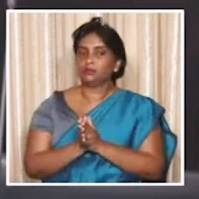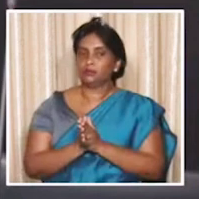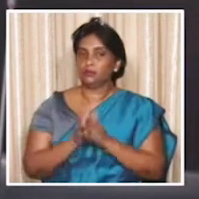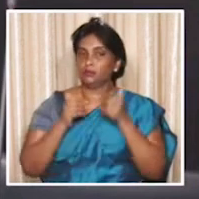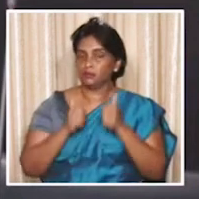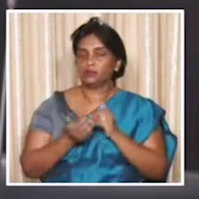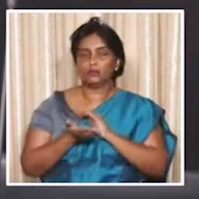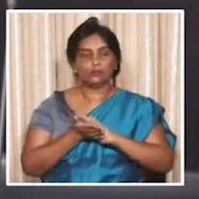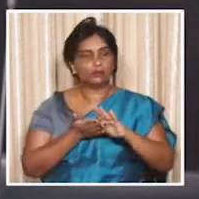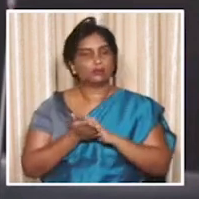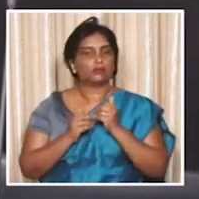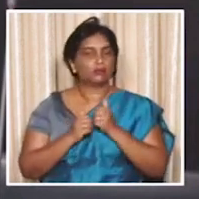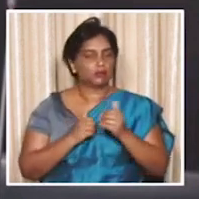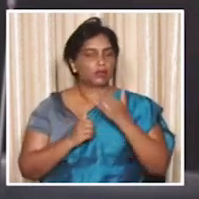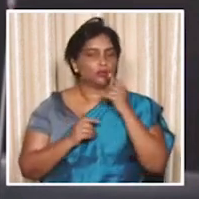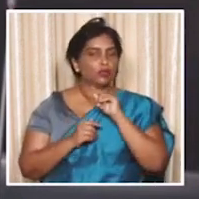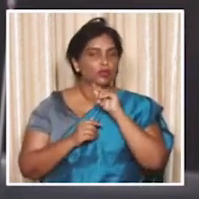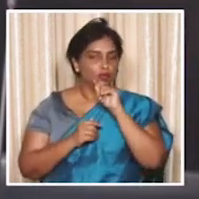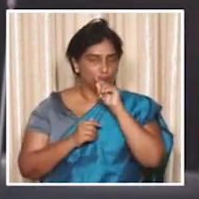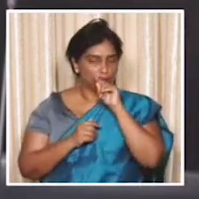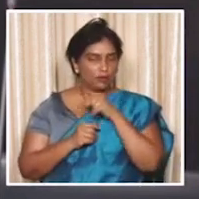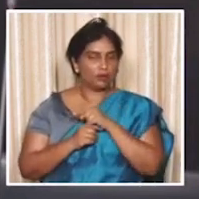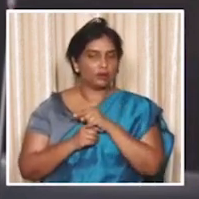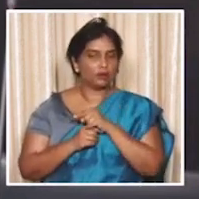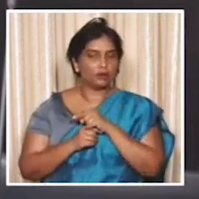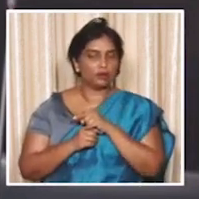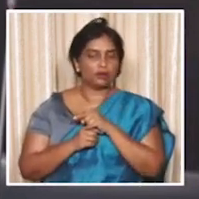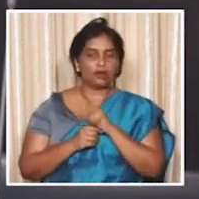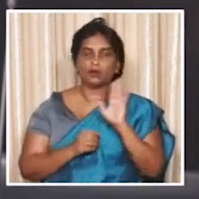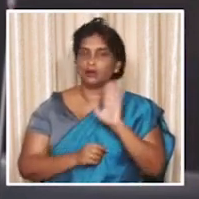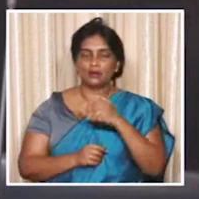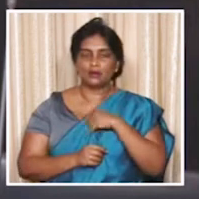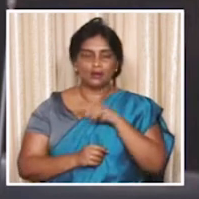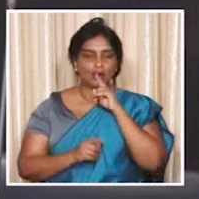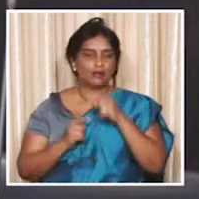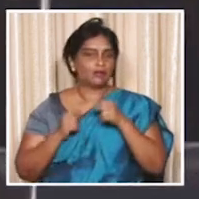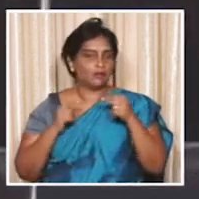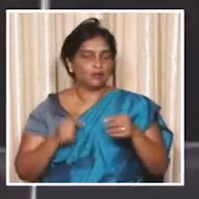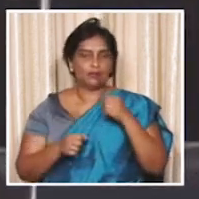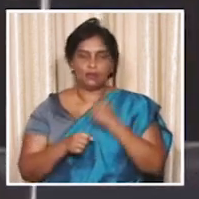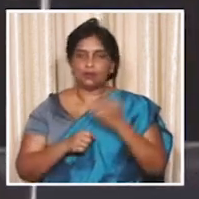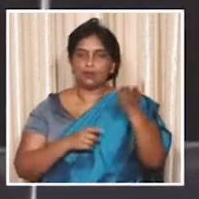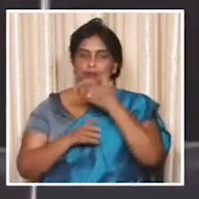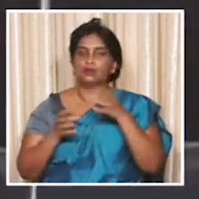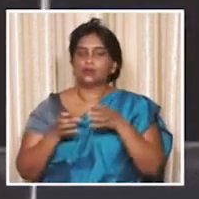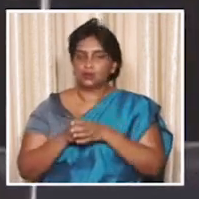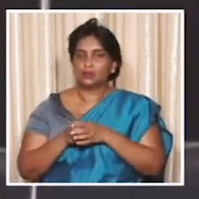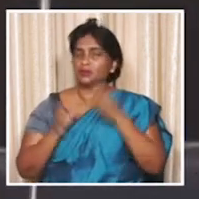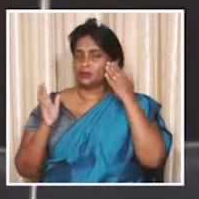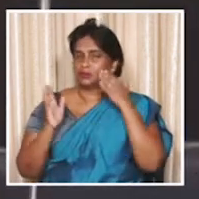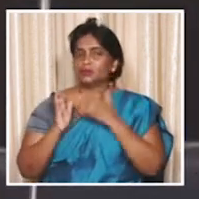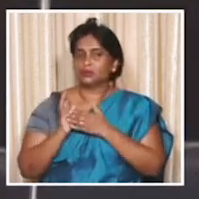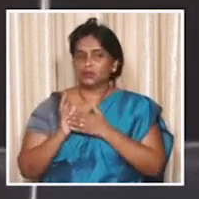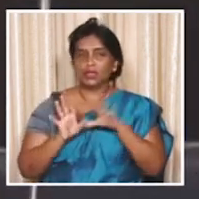වඩා පිරිමැසුම් දායකව කරන්න පුළුවන් ජාතික රූපවාහිනිය. මගේ ඉල්ලීම විපක්ෂය ආණ්ඩුව ඔක්කොම එකතුවලා මේක ගැන